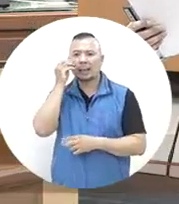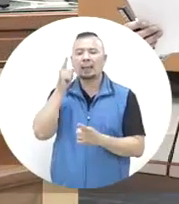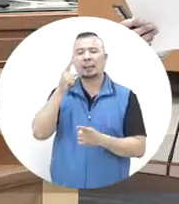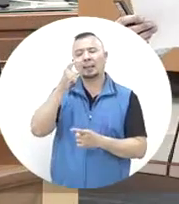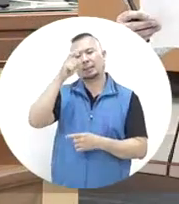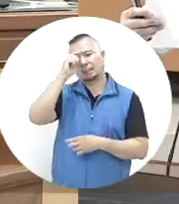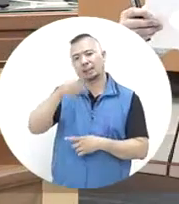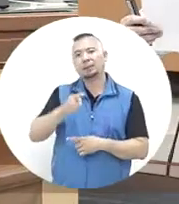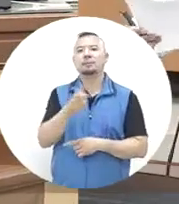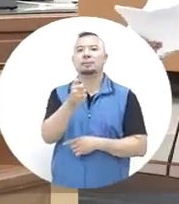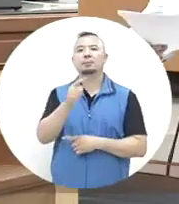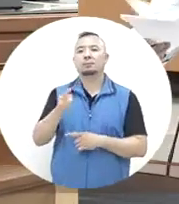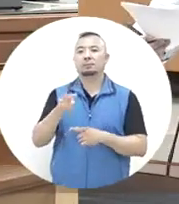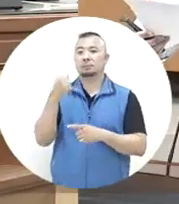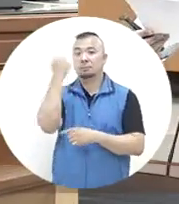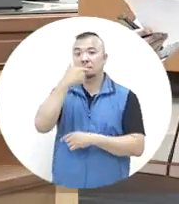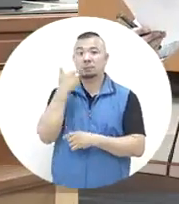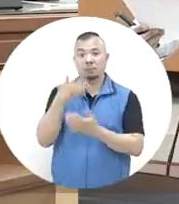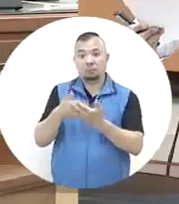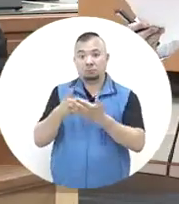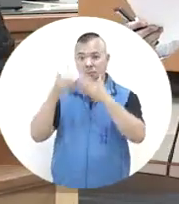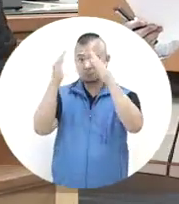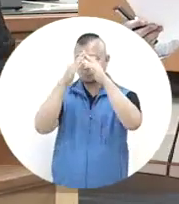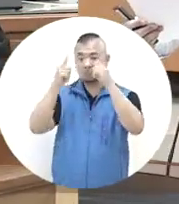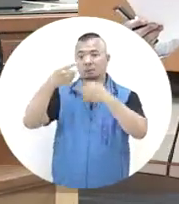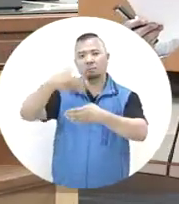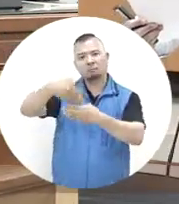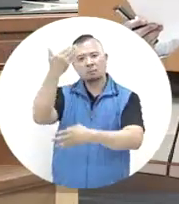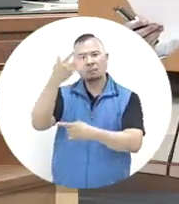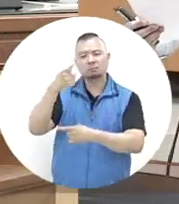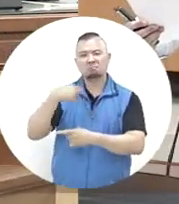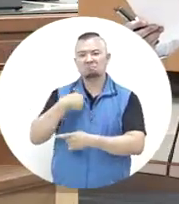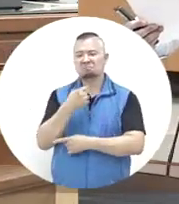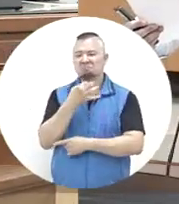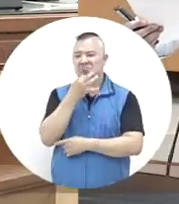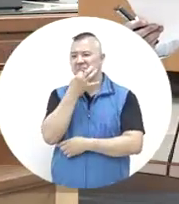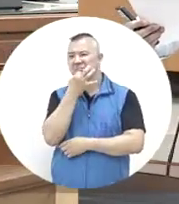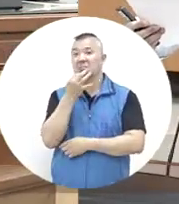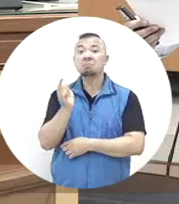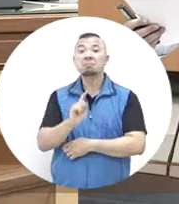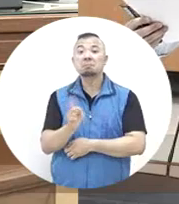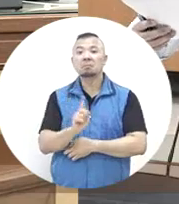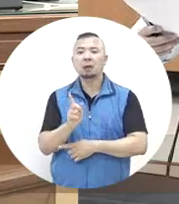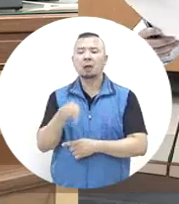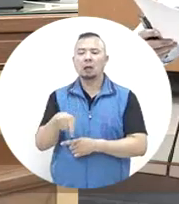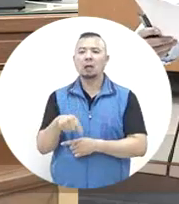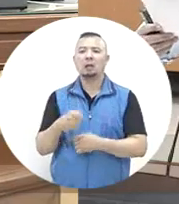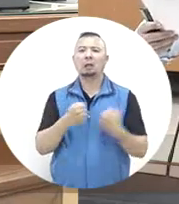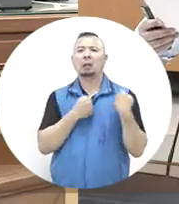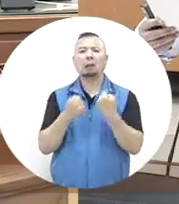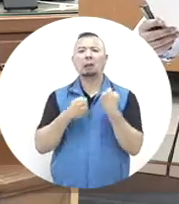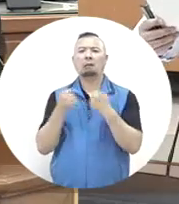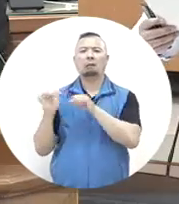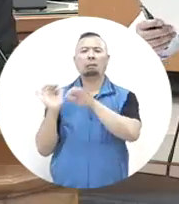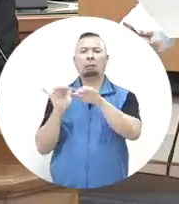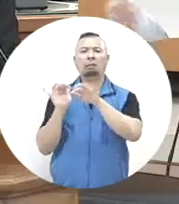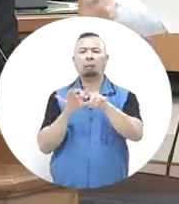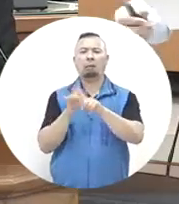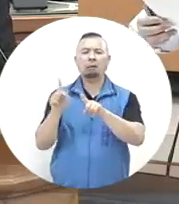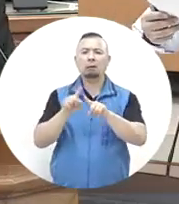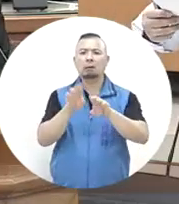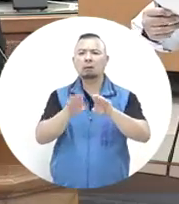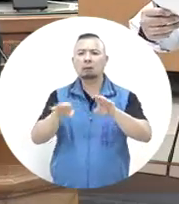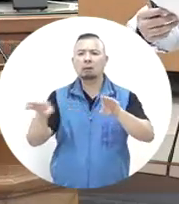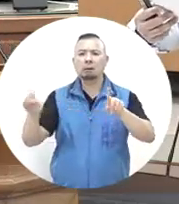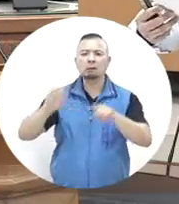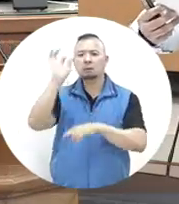馆开馆，哎，本席也担心一个就是停车的问题，然后这个停车的问题从劳